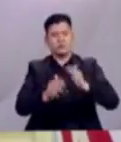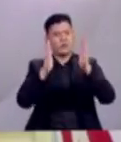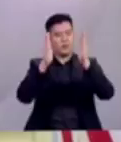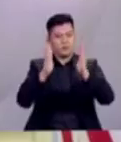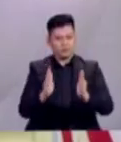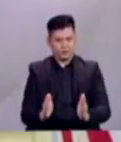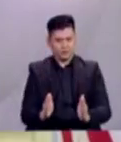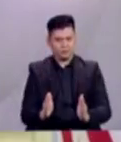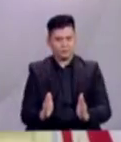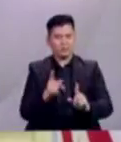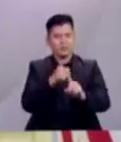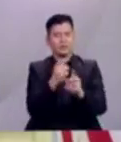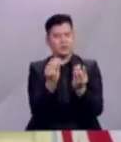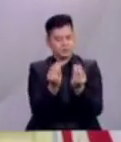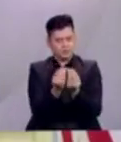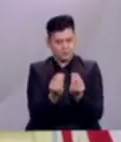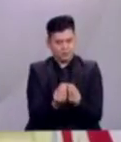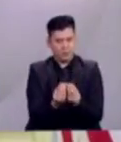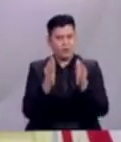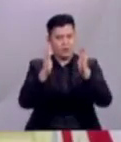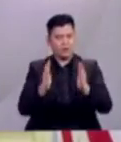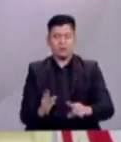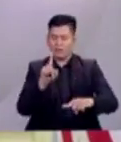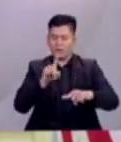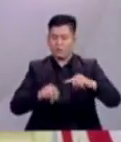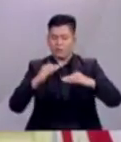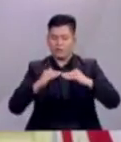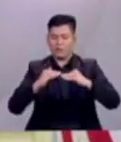dari segi jumlah tidak melebihi daripada